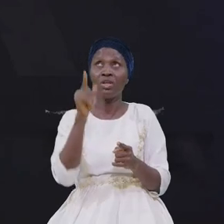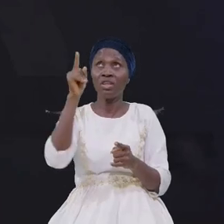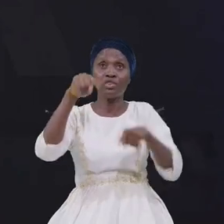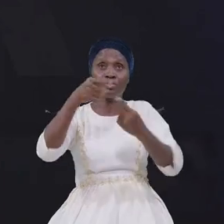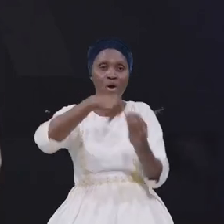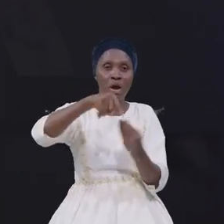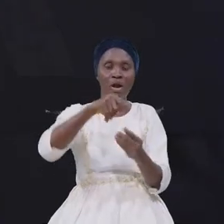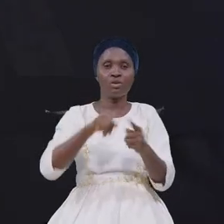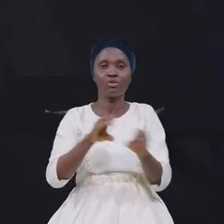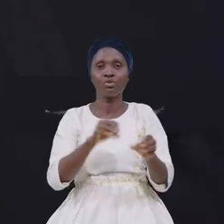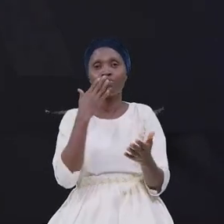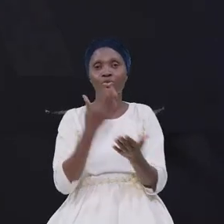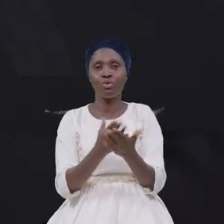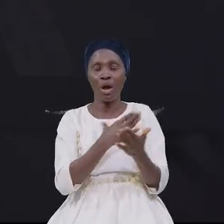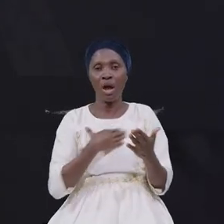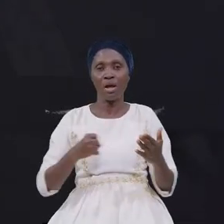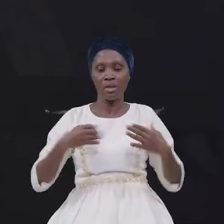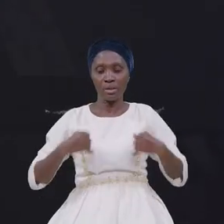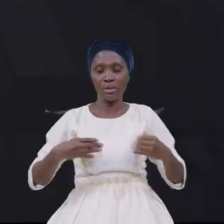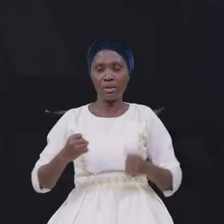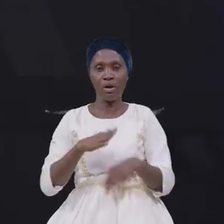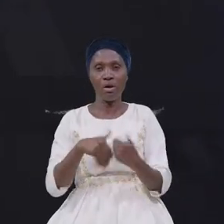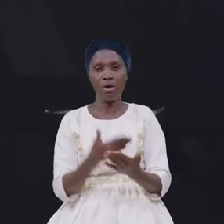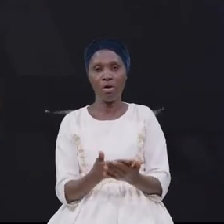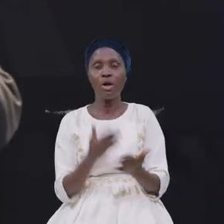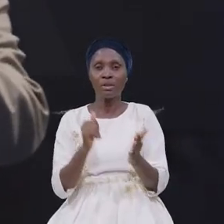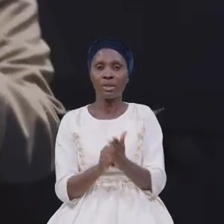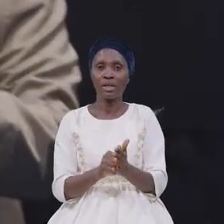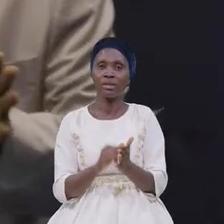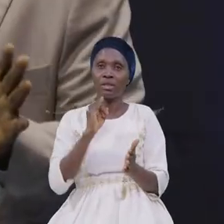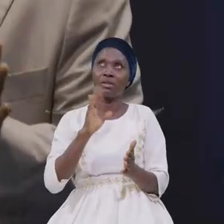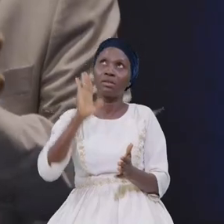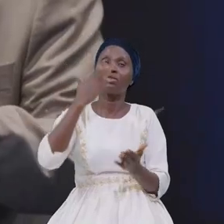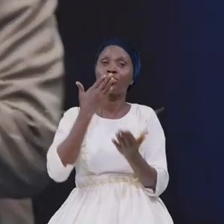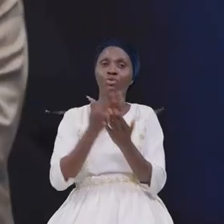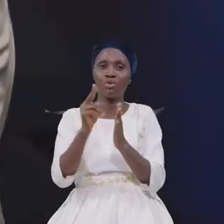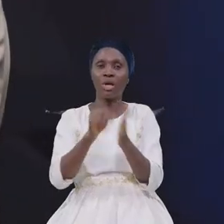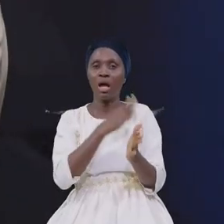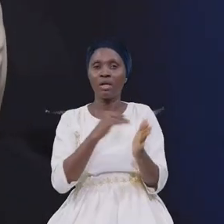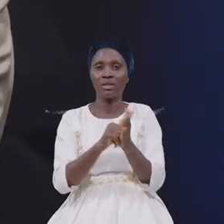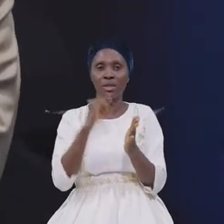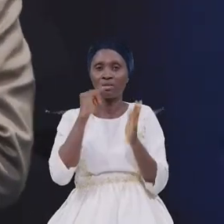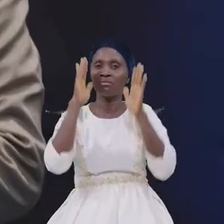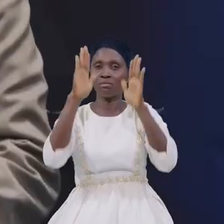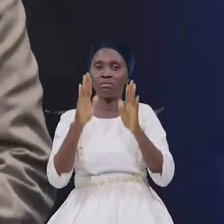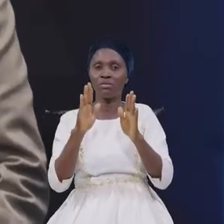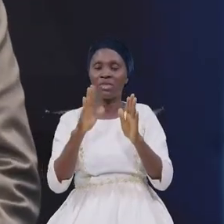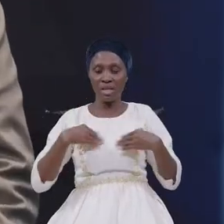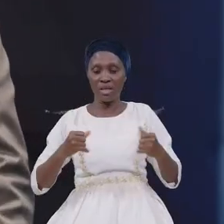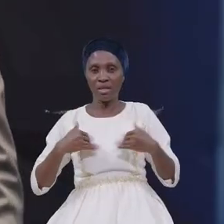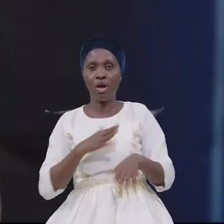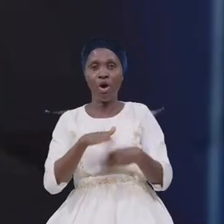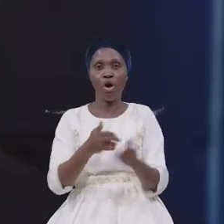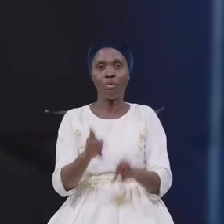Et Jésus allait. Et il allait de lui en lui faisant du bien et guérissant, c'est sa bonté, tous ceux qui étaient sous l'empire